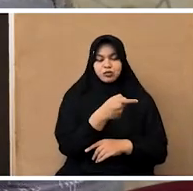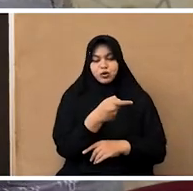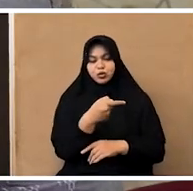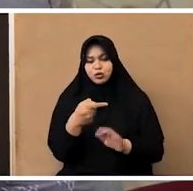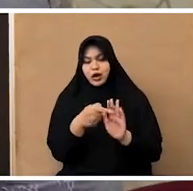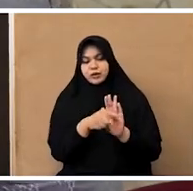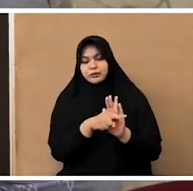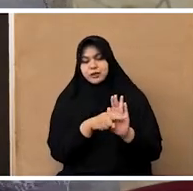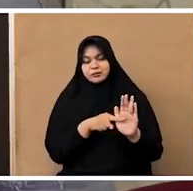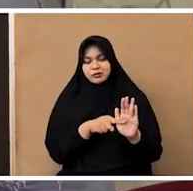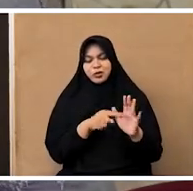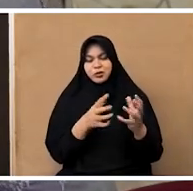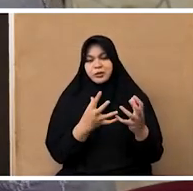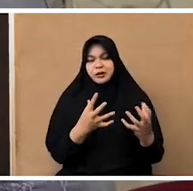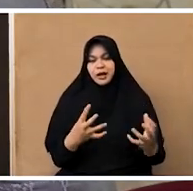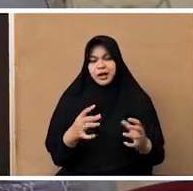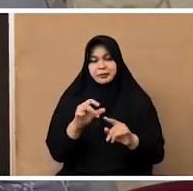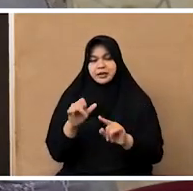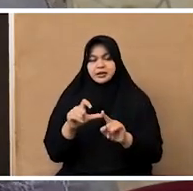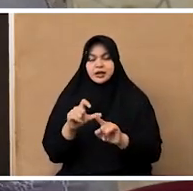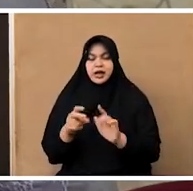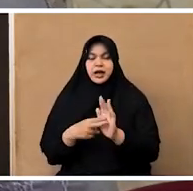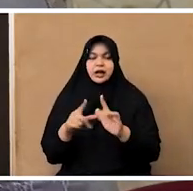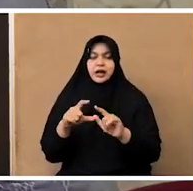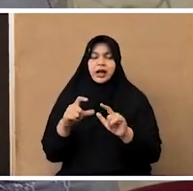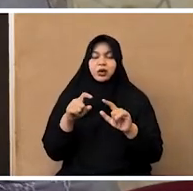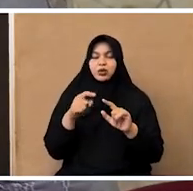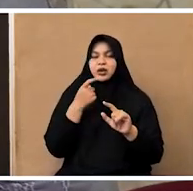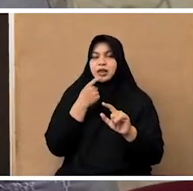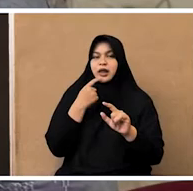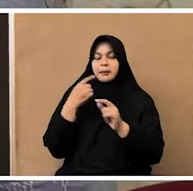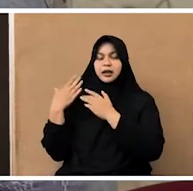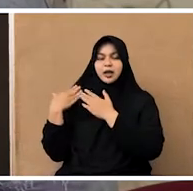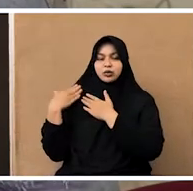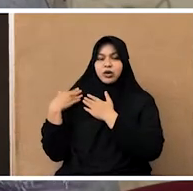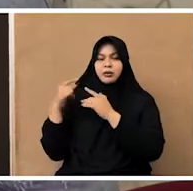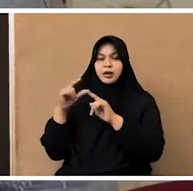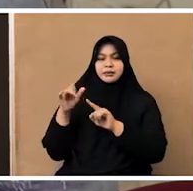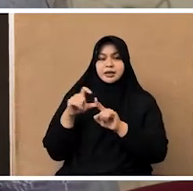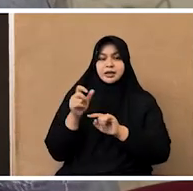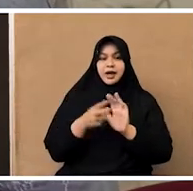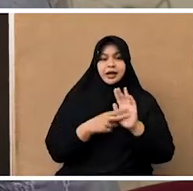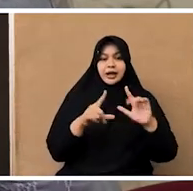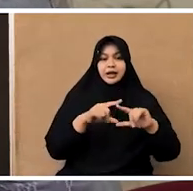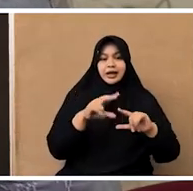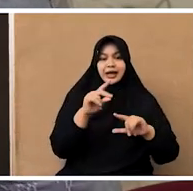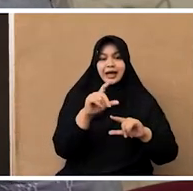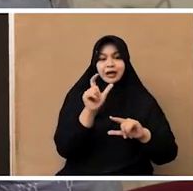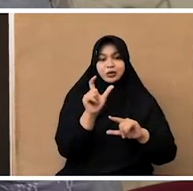memberatkan pidana ini soal Pertanggungjawaban pidana di era kuapi sekarang rumusannya